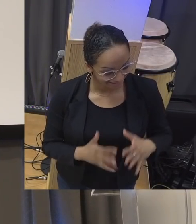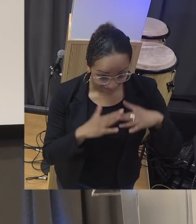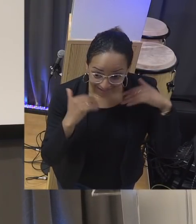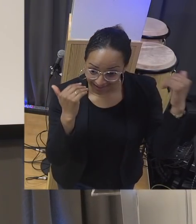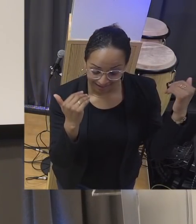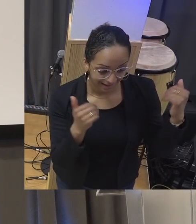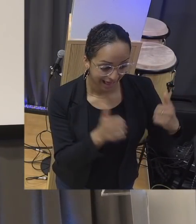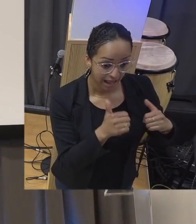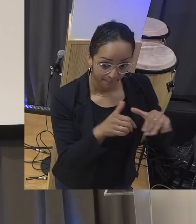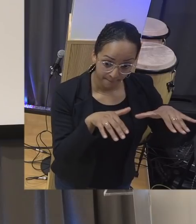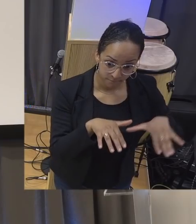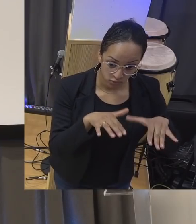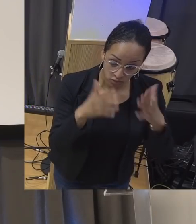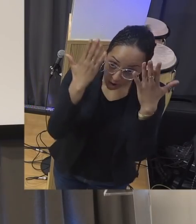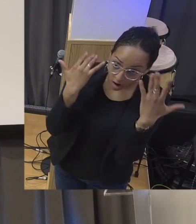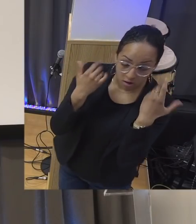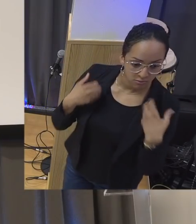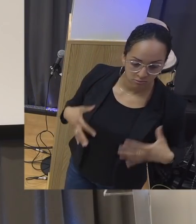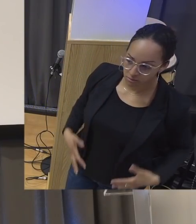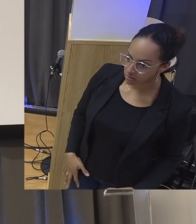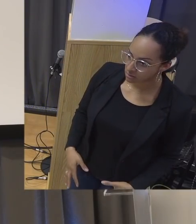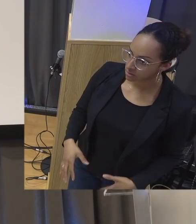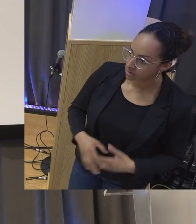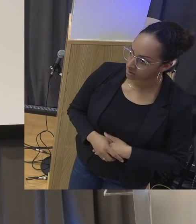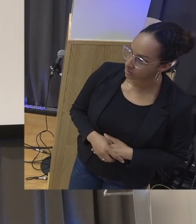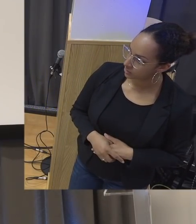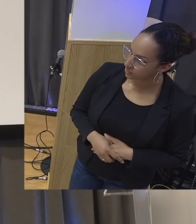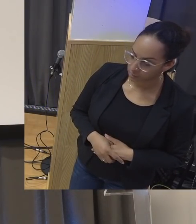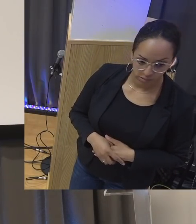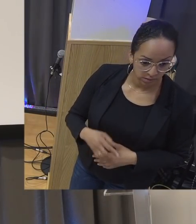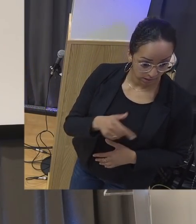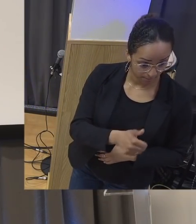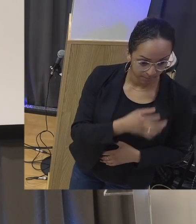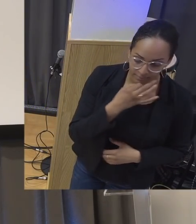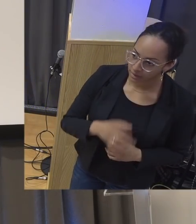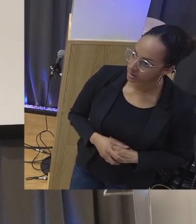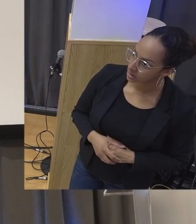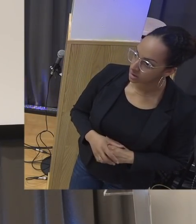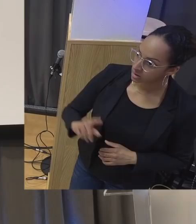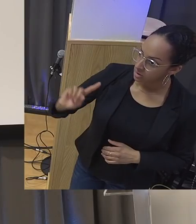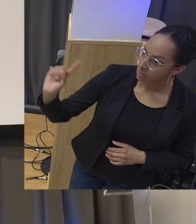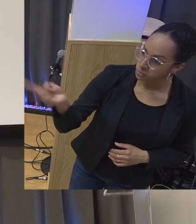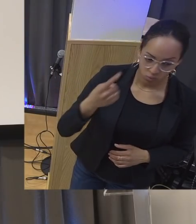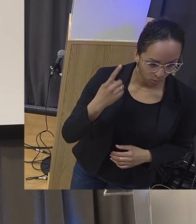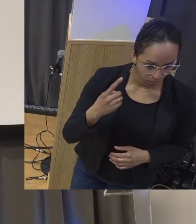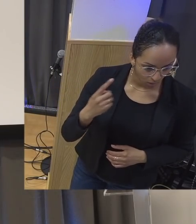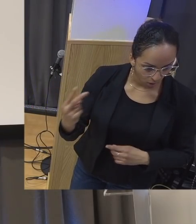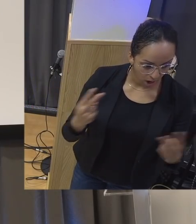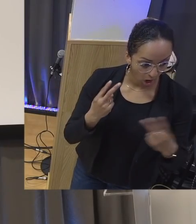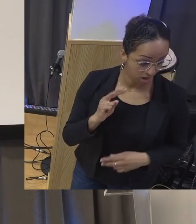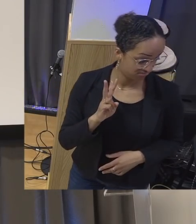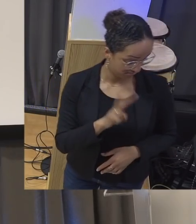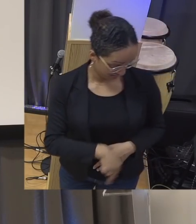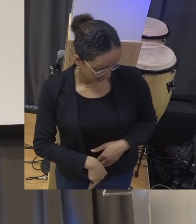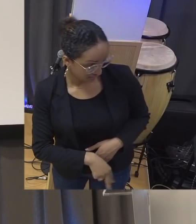Et cette femme musulmane lui a dit, toutes celles qui sont passées avant vous, elles m'ont toutes regardé farouchement.